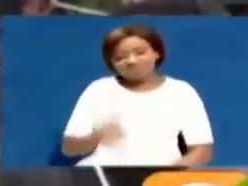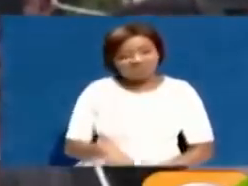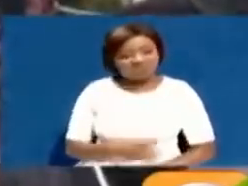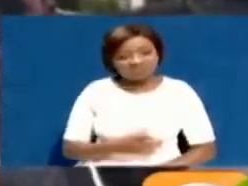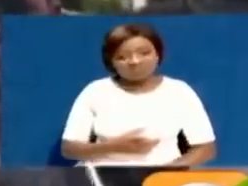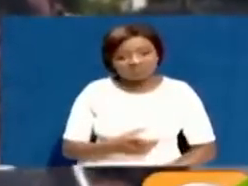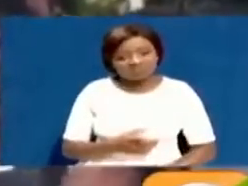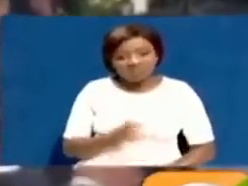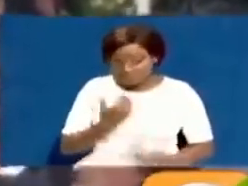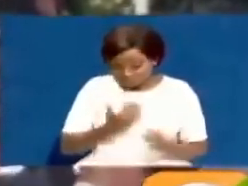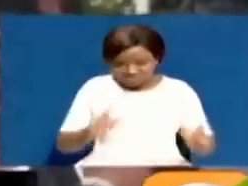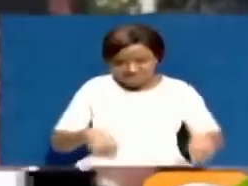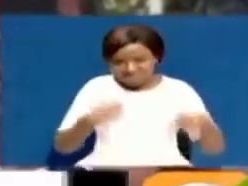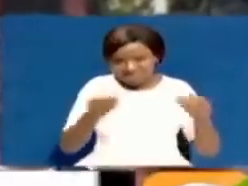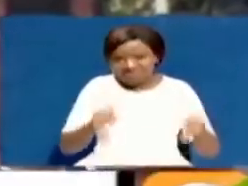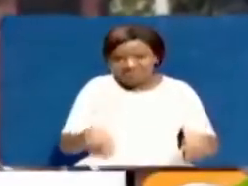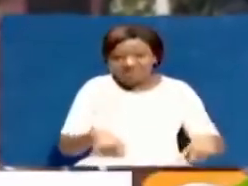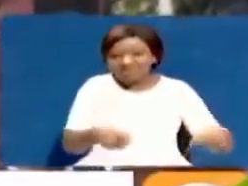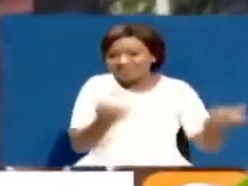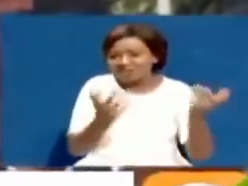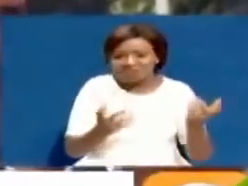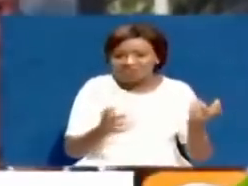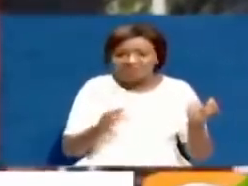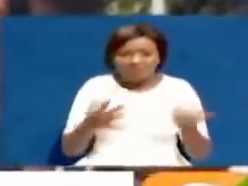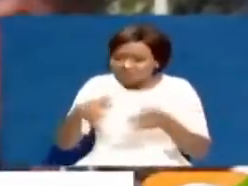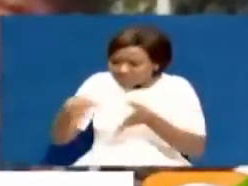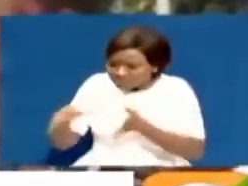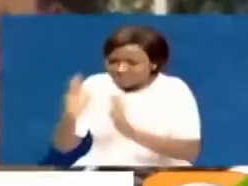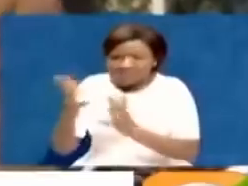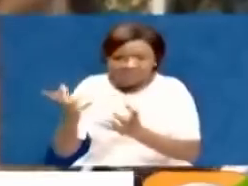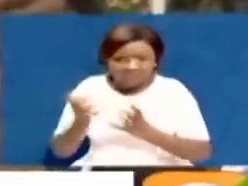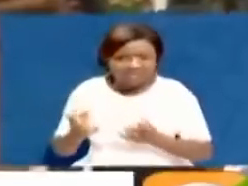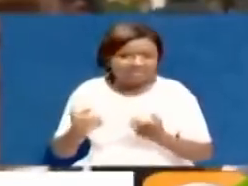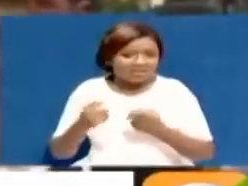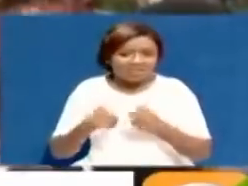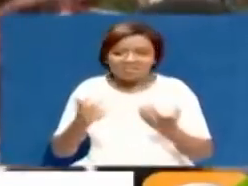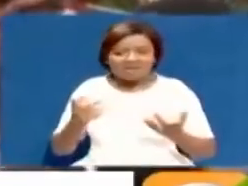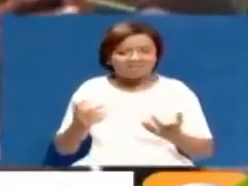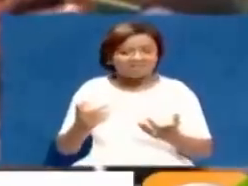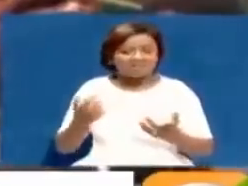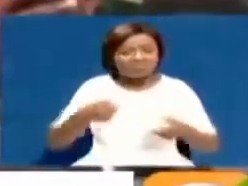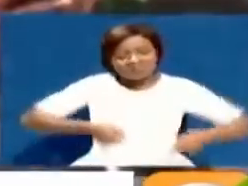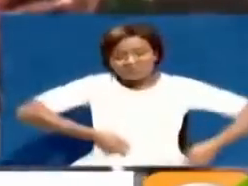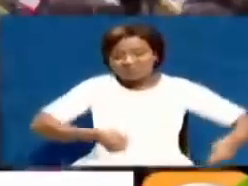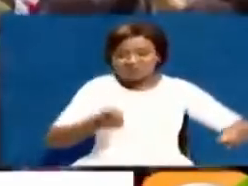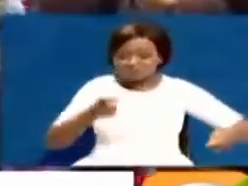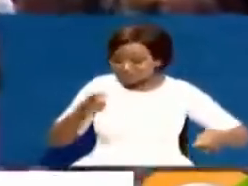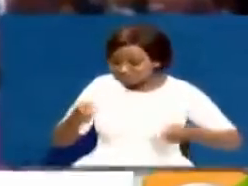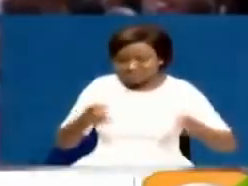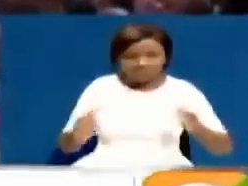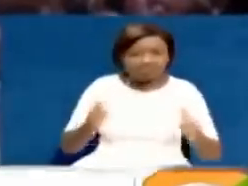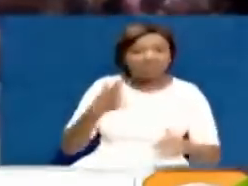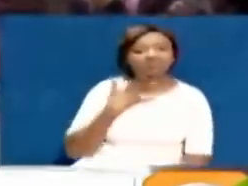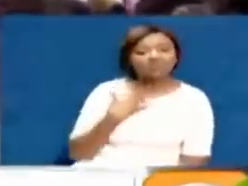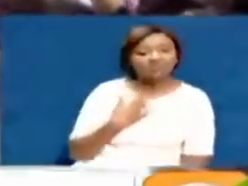wetu wapewa wheelbarrow. Wengine wanatenga barabara, wanakuja wanachukua kazi zetu lakini sisi tunapewa wheelbarrow. Mnakubali